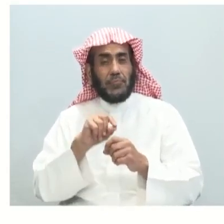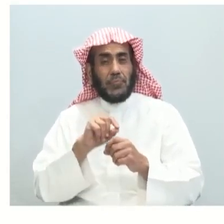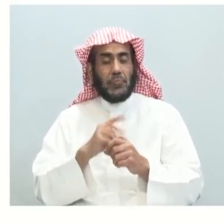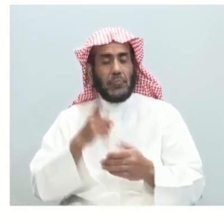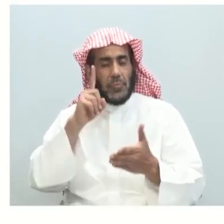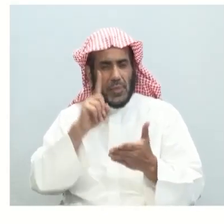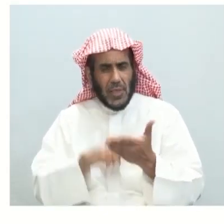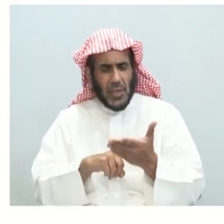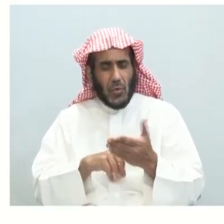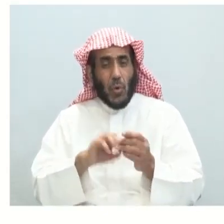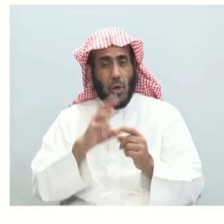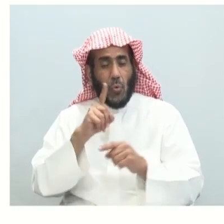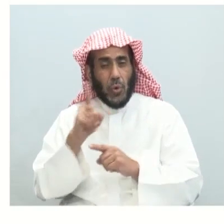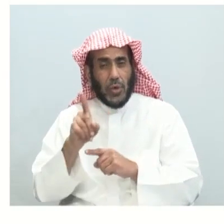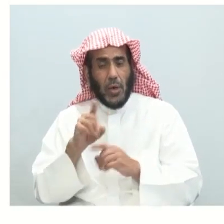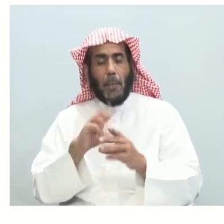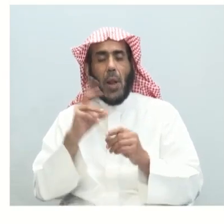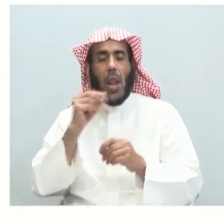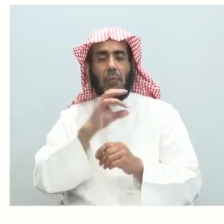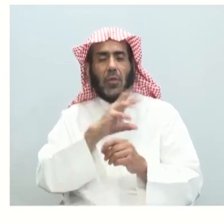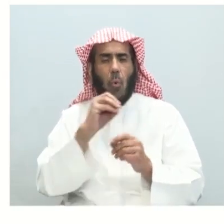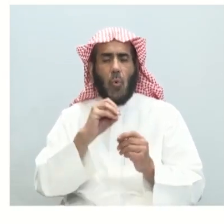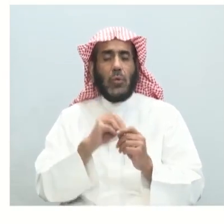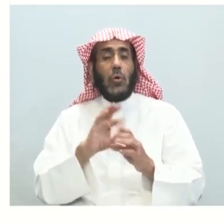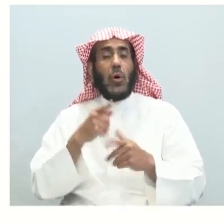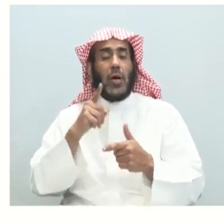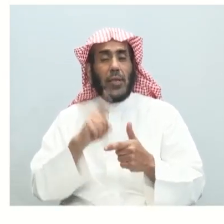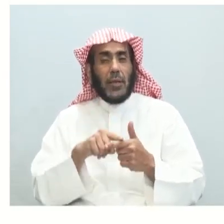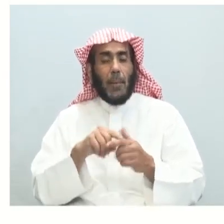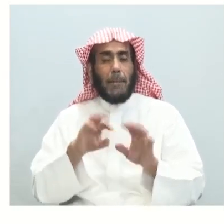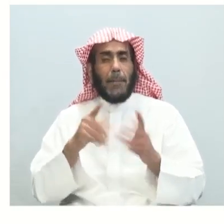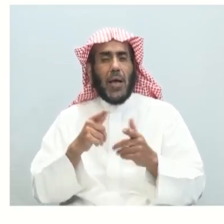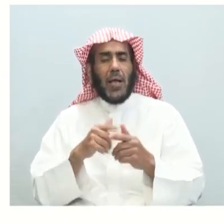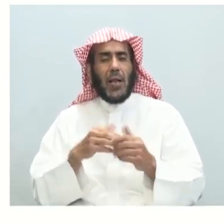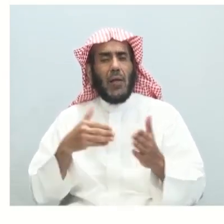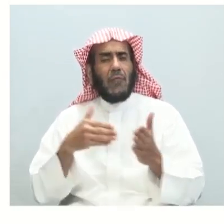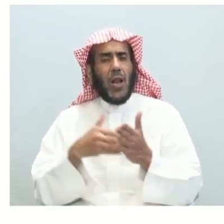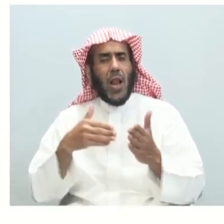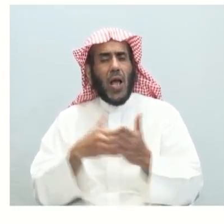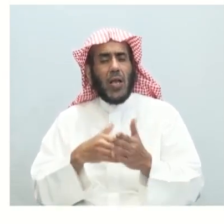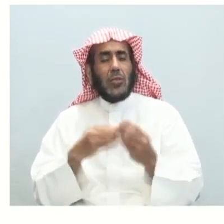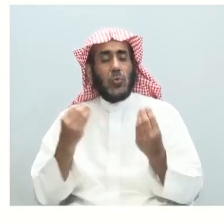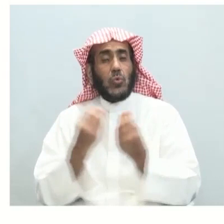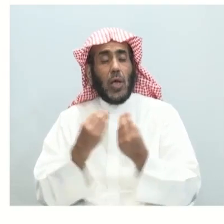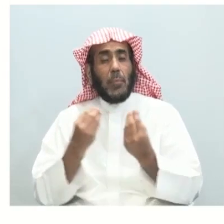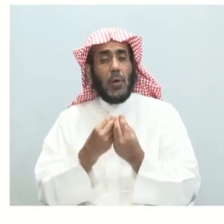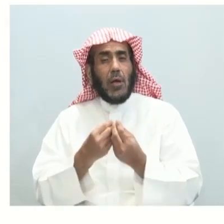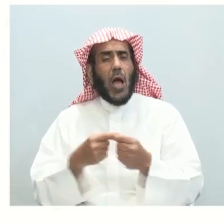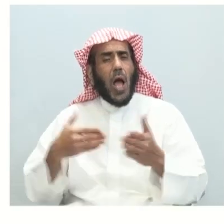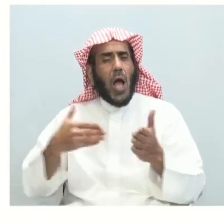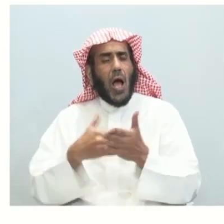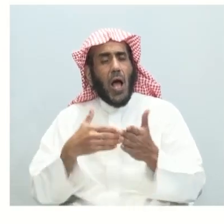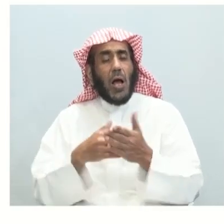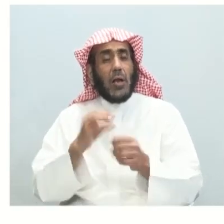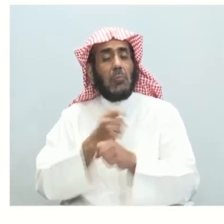ياتي لتاكيده ويكون من لفظ ايضا ما هي الحركه التي ستصاحب وتكون على اخر